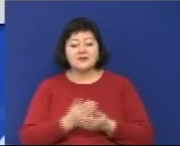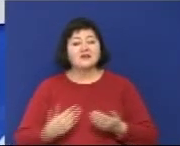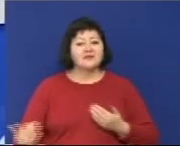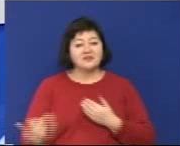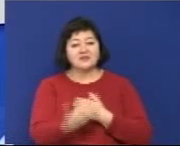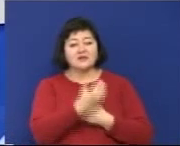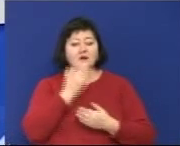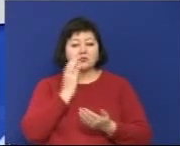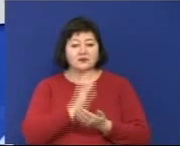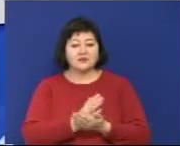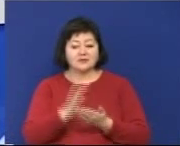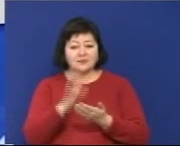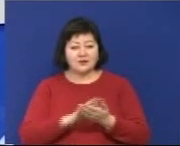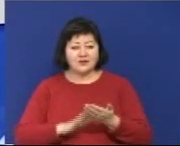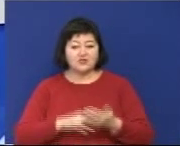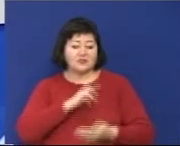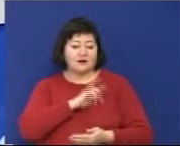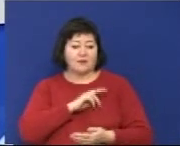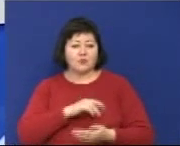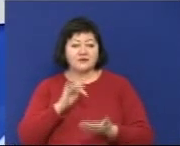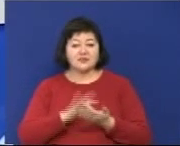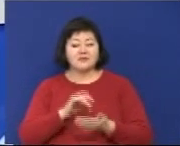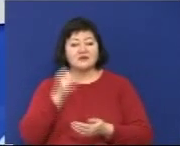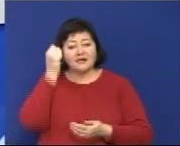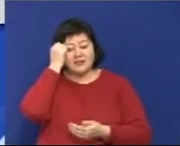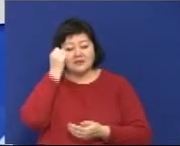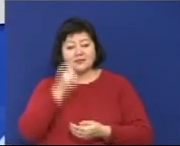всесторонние работы, говорят специалисты Центра занятости.